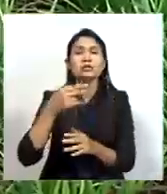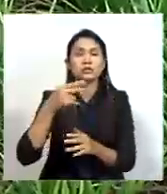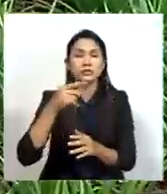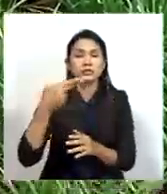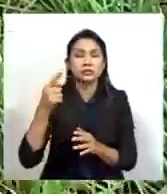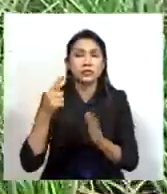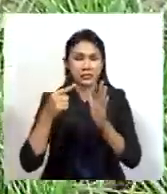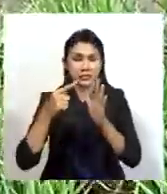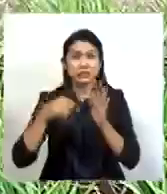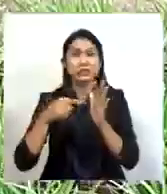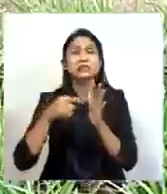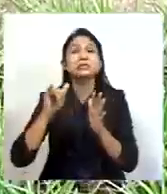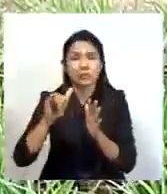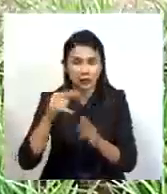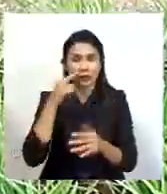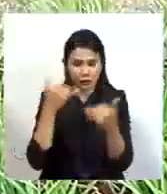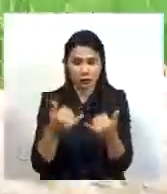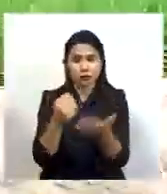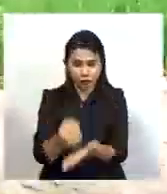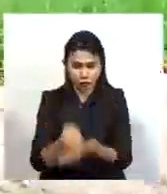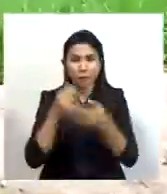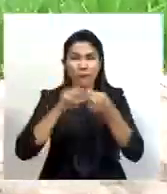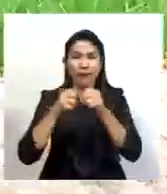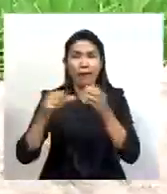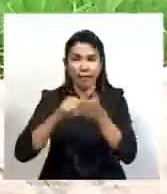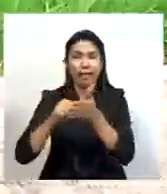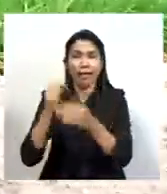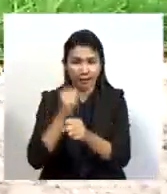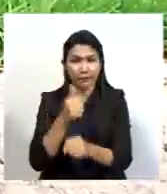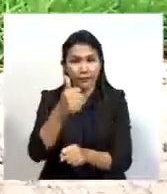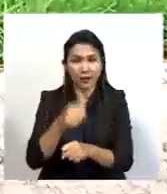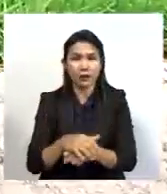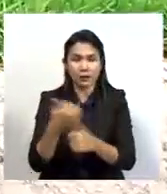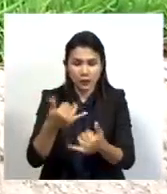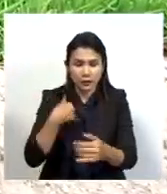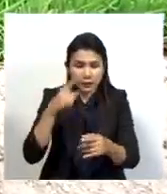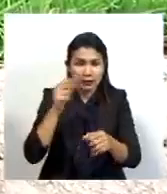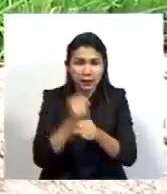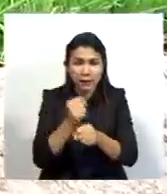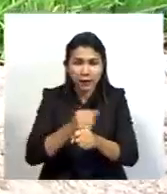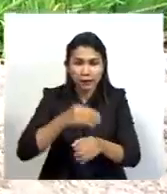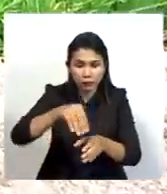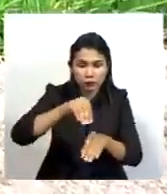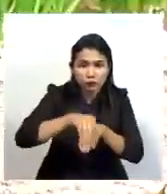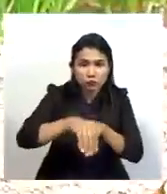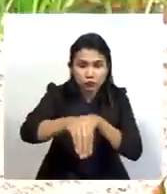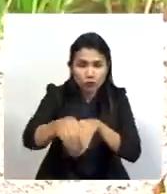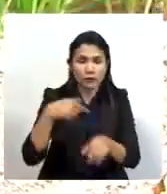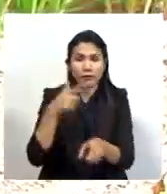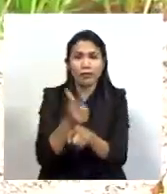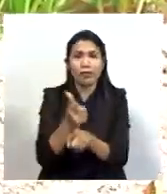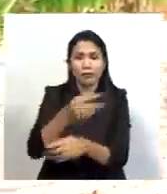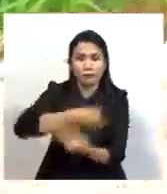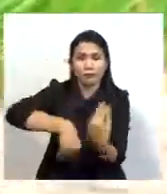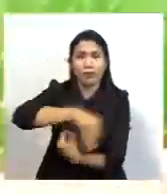าแก้ไขปัญหาไปได้ในช่วงเหตุการณ์เฉพาะหน้าก็คือสามารถที่จะเก็บผลผลิตสร้างรายได้ให้กับครอบครัว